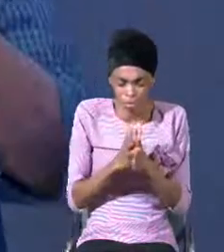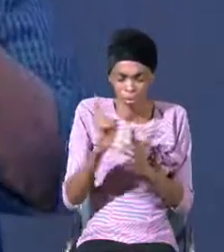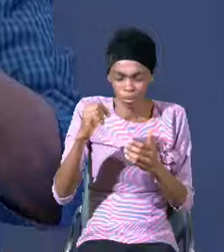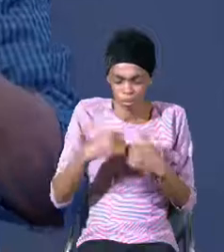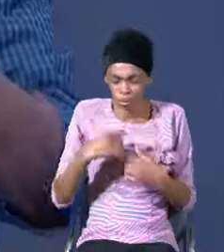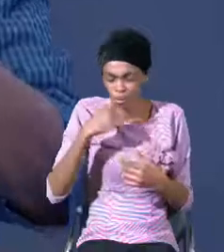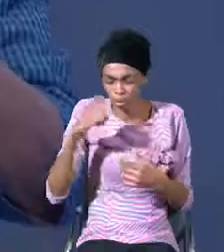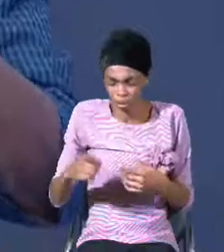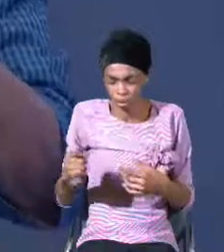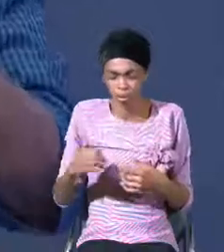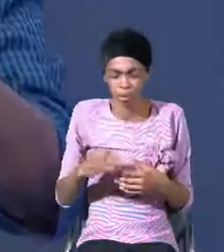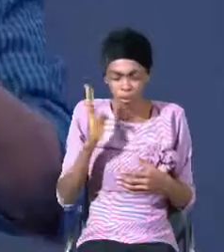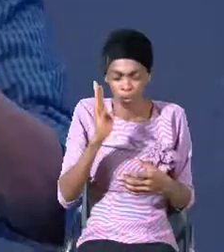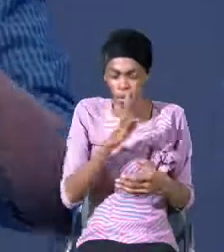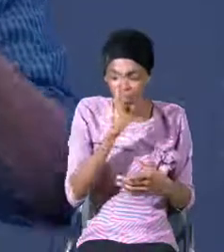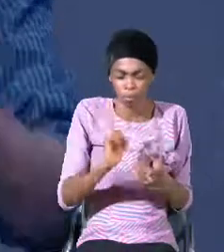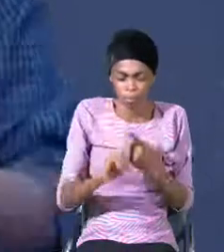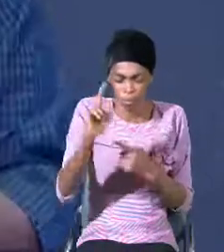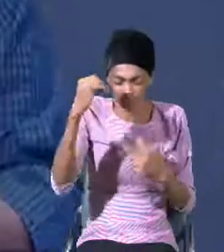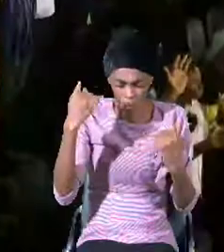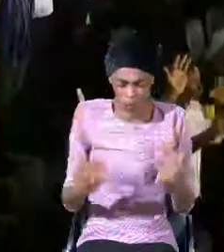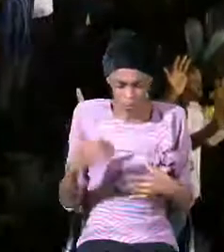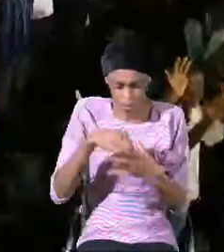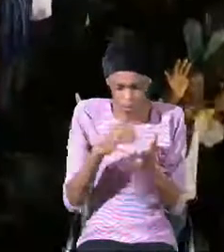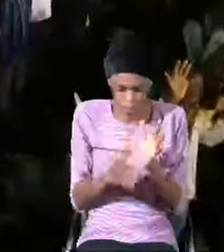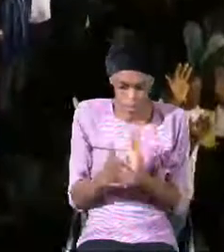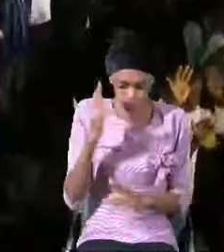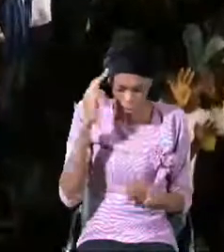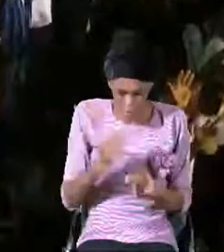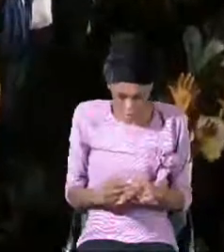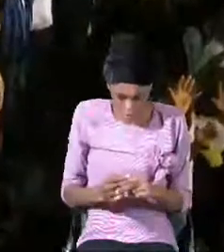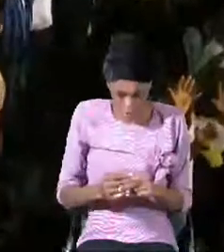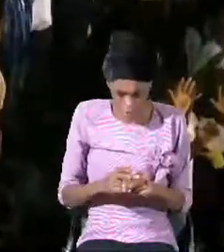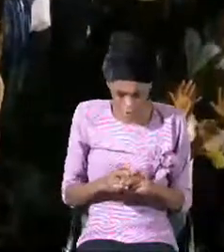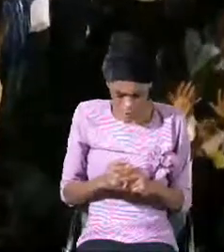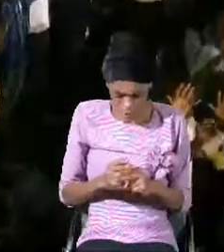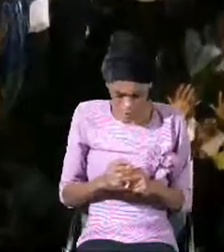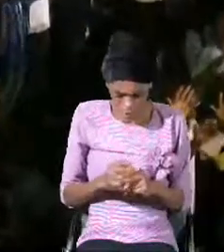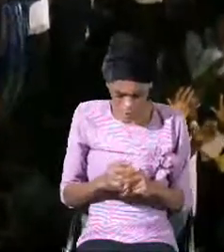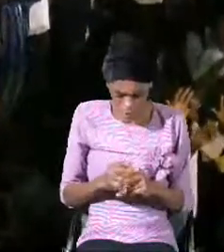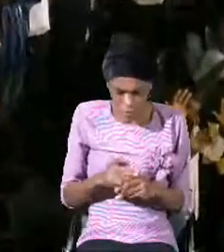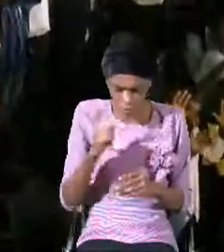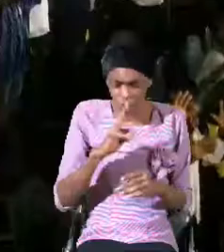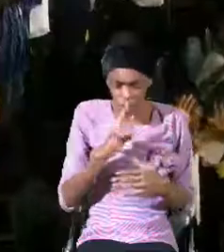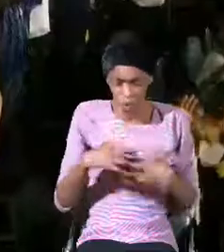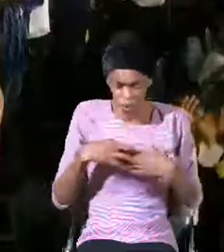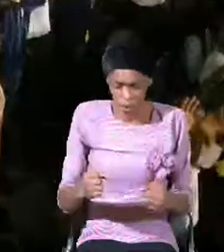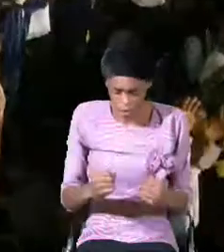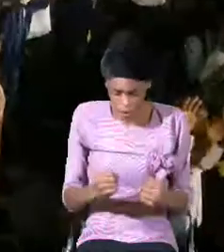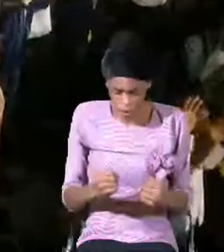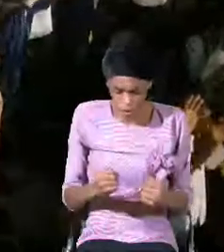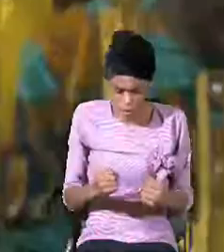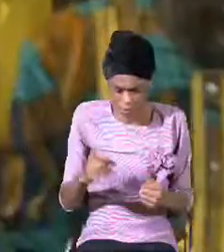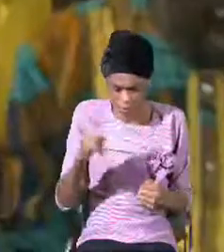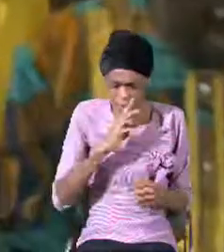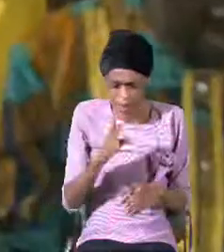que tu as décrété, que tout cela te soit donné maintenant au nom de Jésus. Tu es guéri,